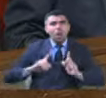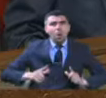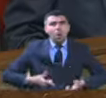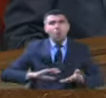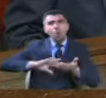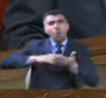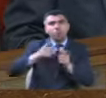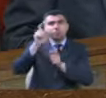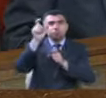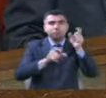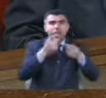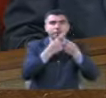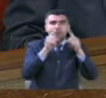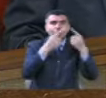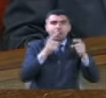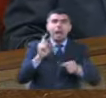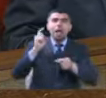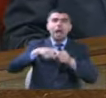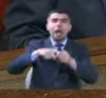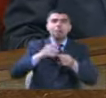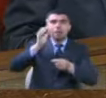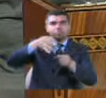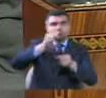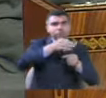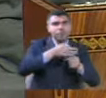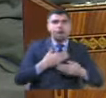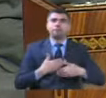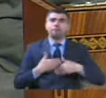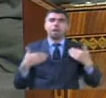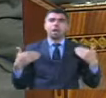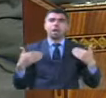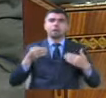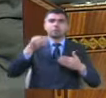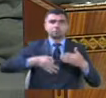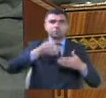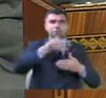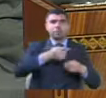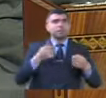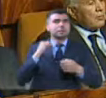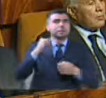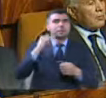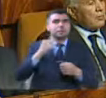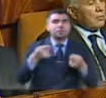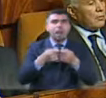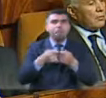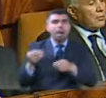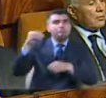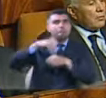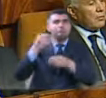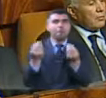في المجتمع والنقابات يعني سعيدة بطبيعة الحال بأن تكون لها كذلك مساهمة في هذا